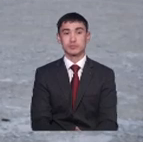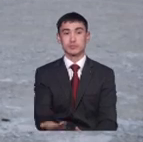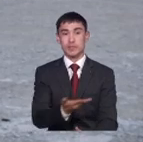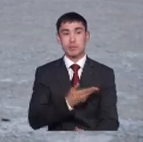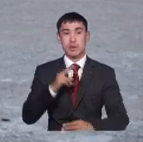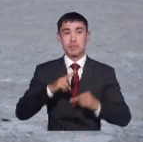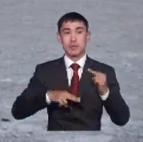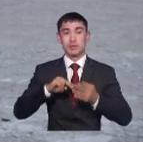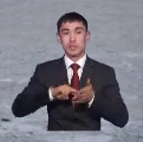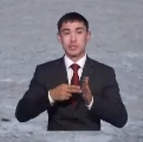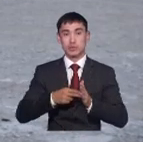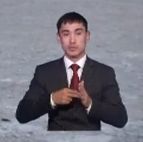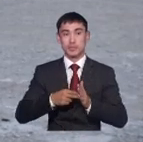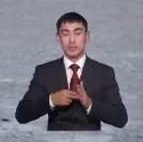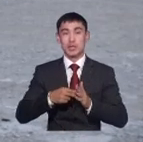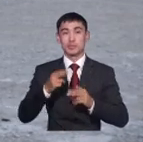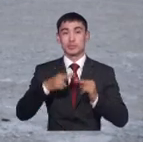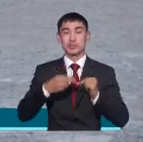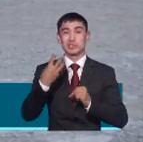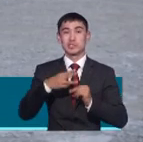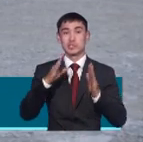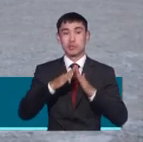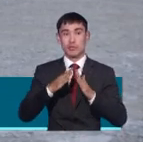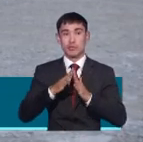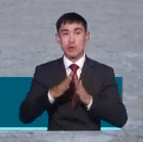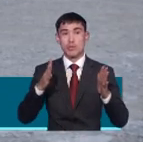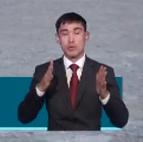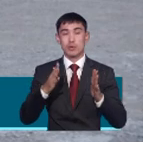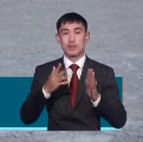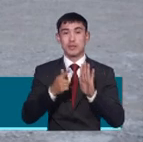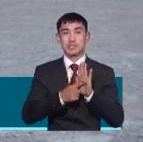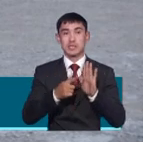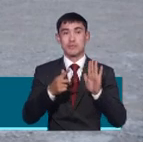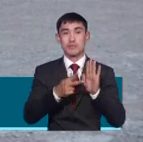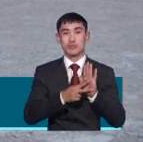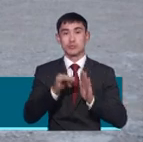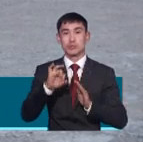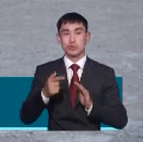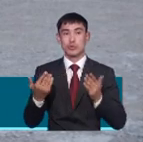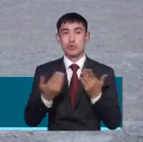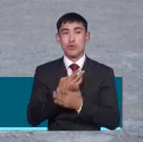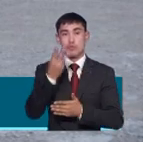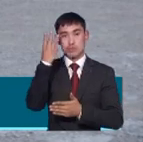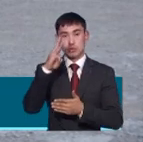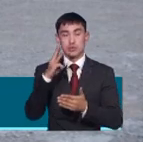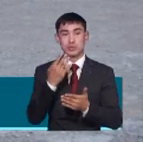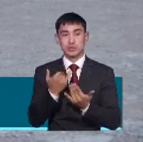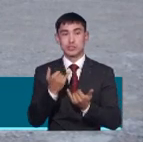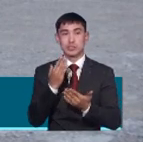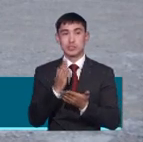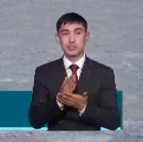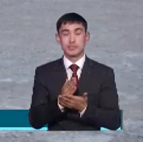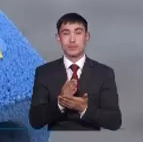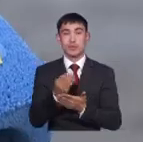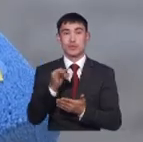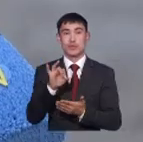здесь построить 30 домиков, где-то более 7-8 юрт современные, которые вот сейчас на весь мир, это